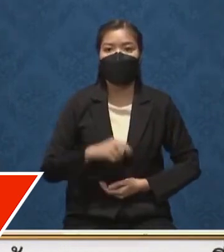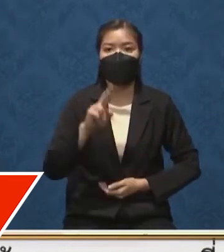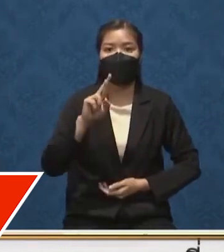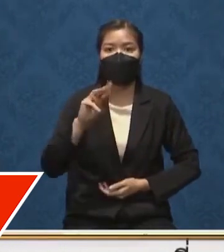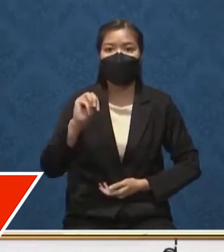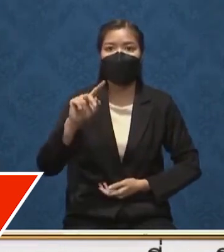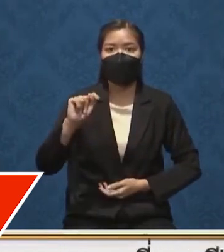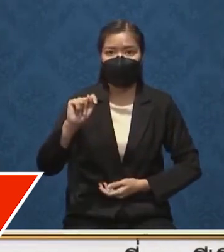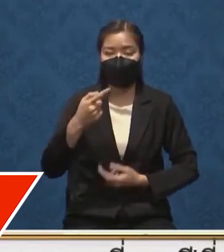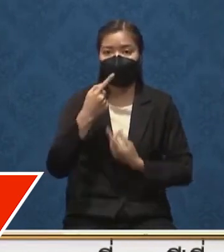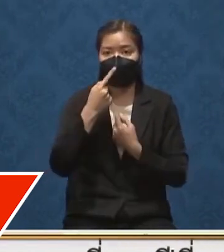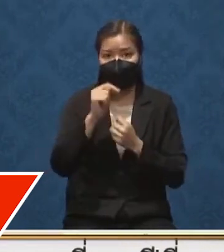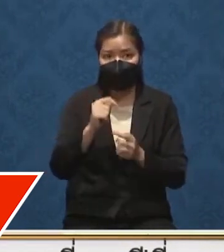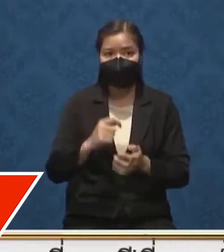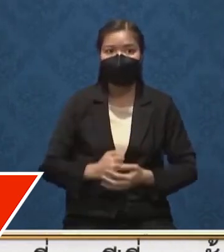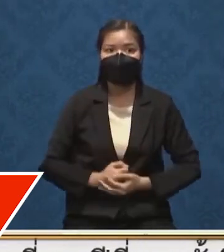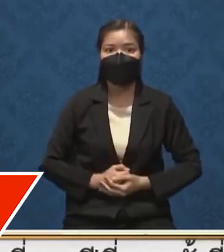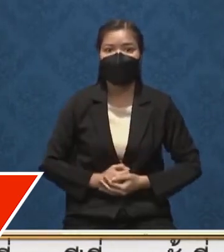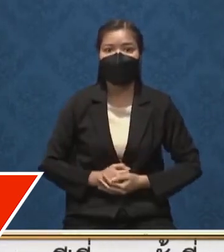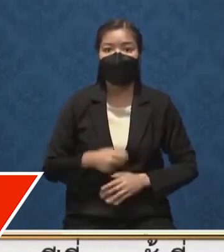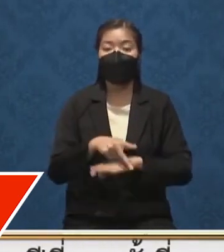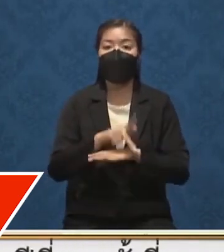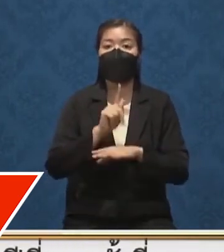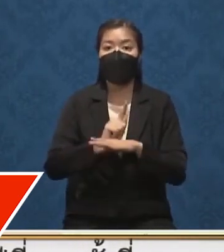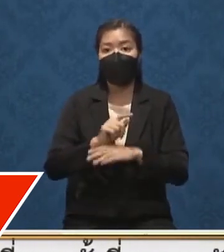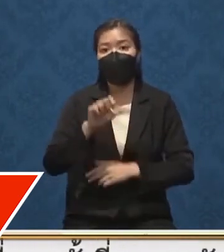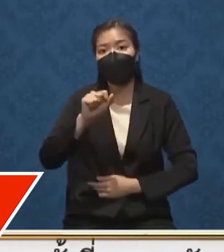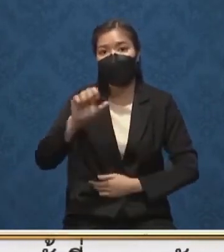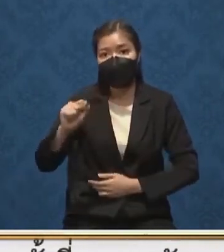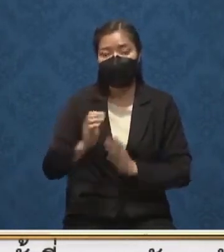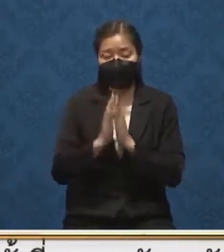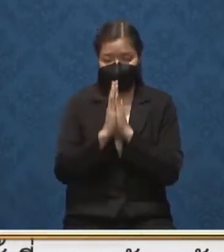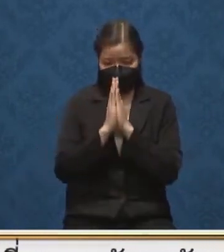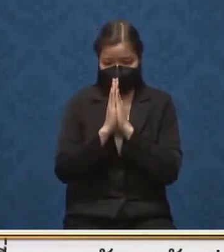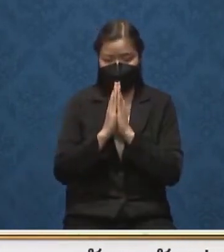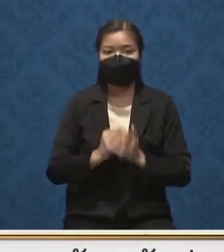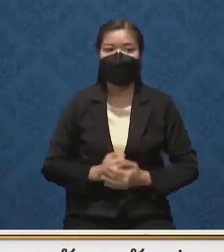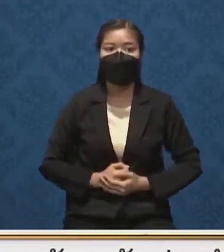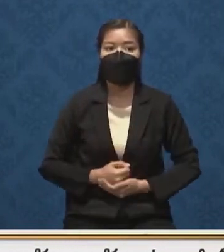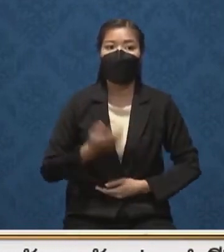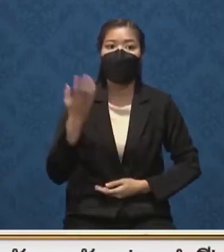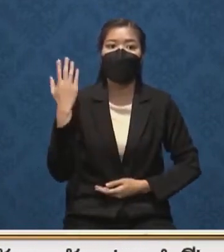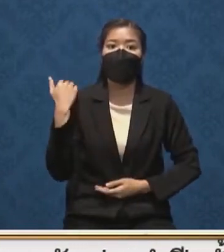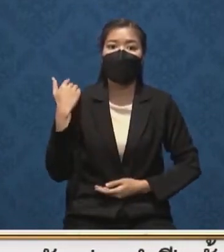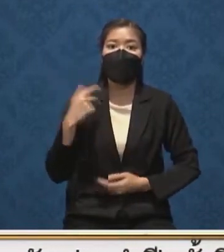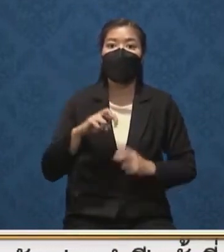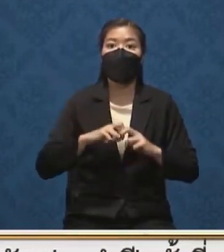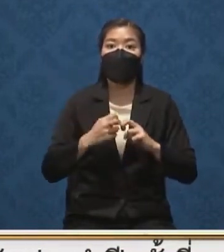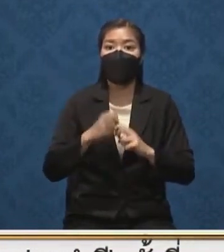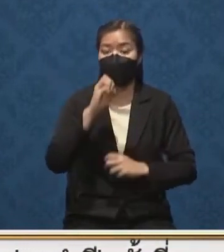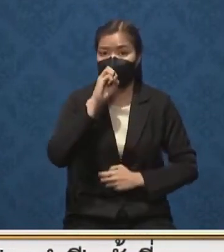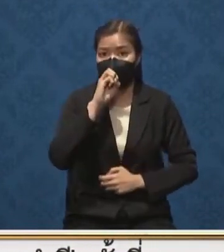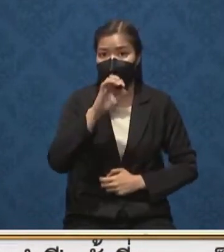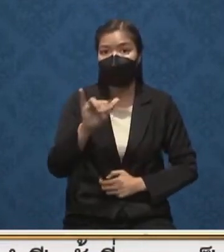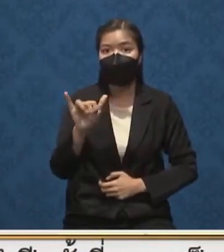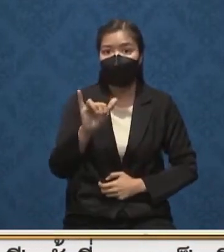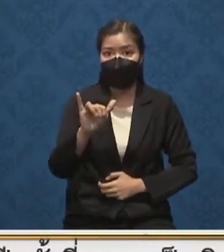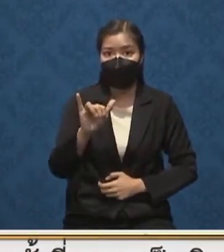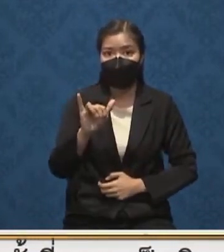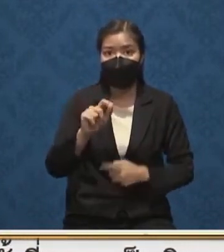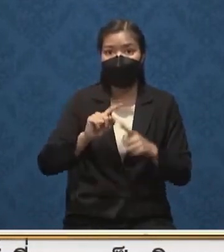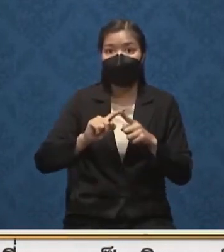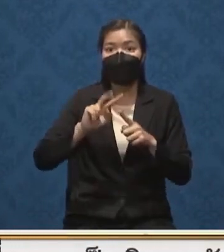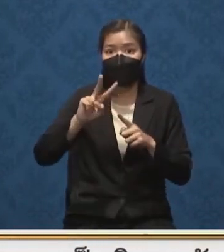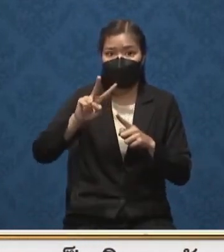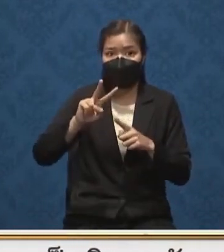กราบเรียนท่านประธานสสที่เคารพนะครับต่อปัญหาที่บอกว่าไม่ได้ตอบในข้อที่ 2เรื่องของการแก้ปัญหาที่โรงเรียน